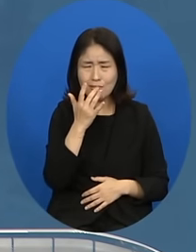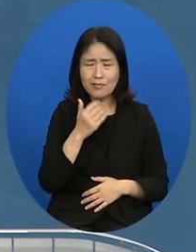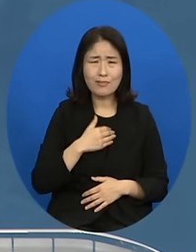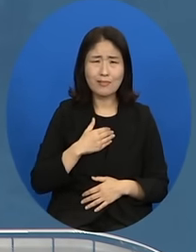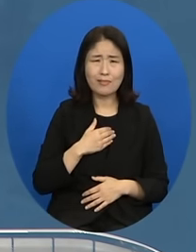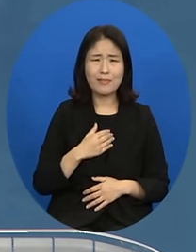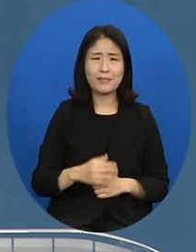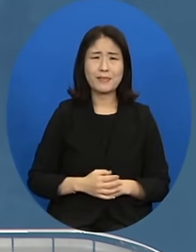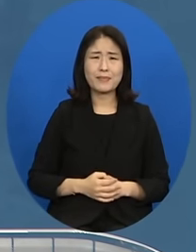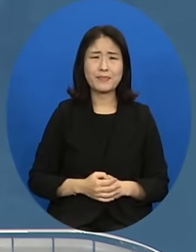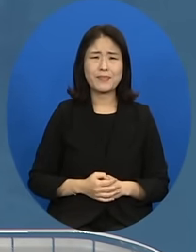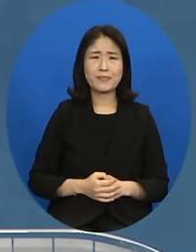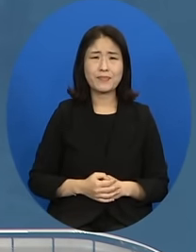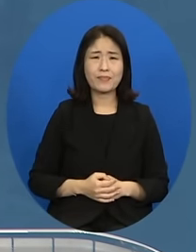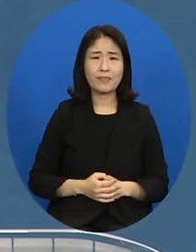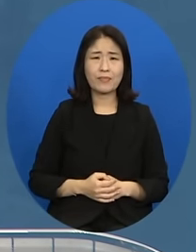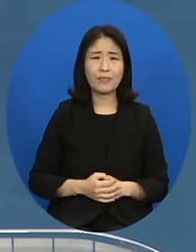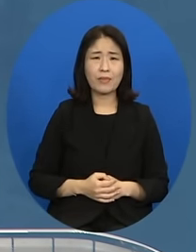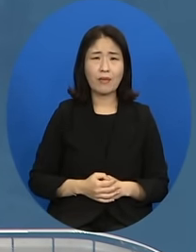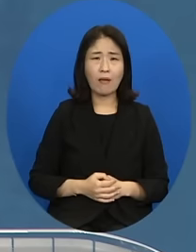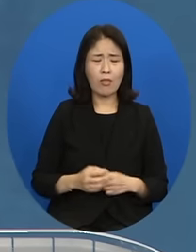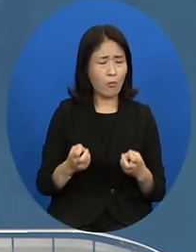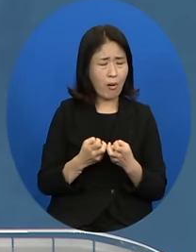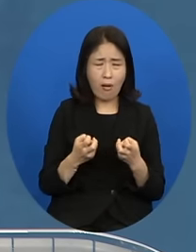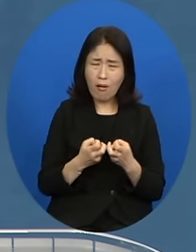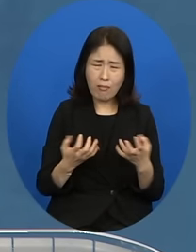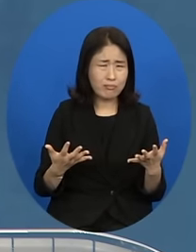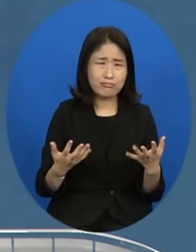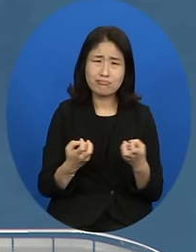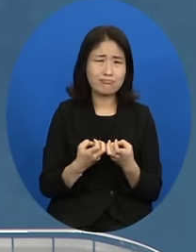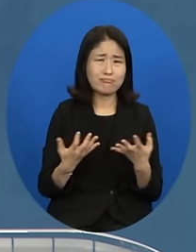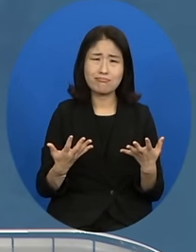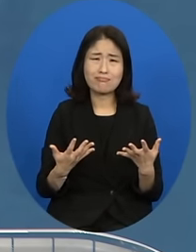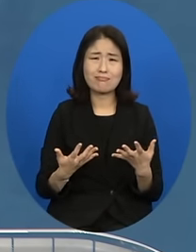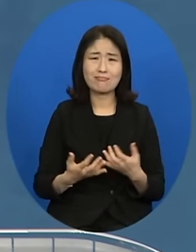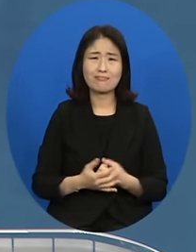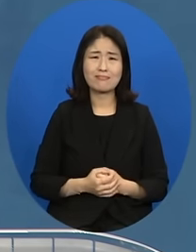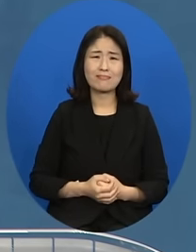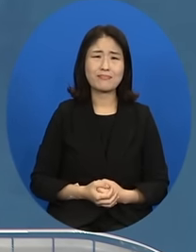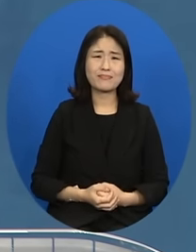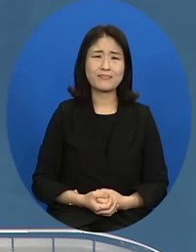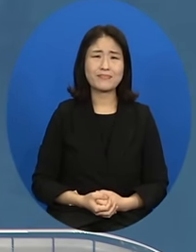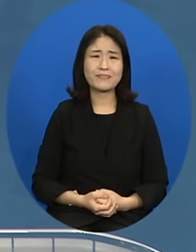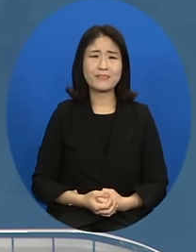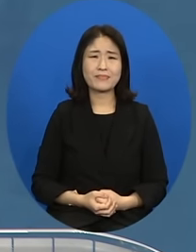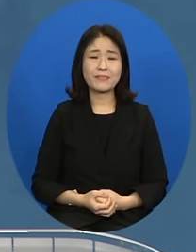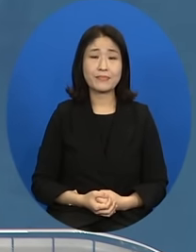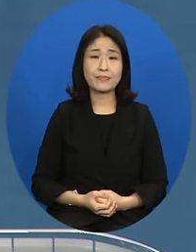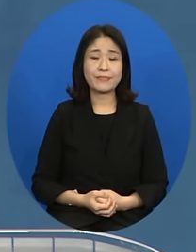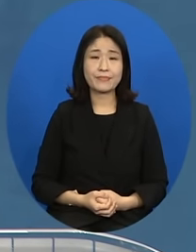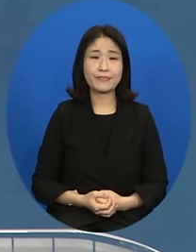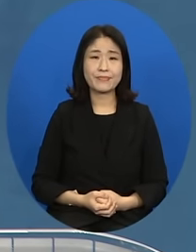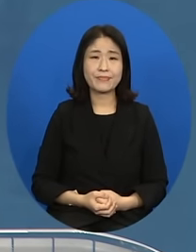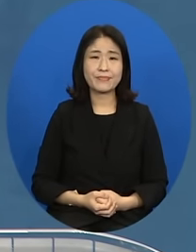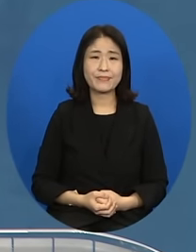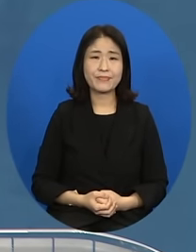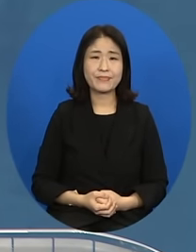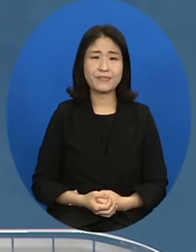같았습니다. 어떻게 하라고 하는 건지 도무지 갈피를 잡지를 못했습니다. 그런데